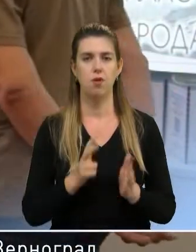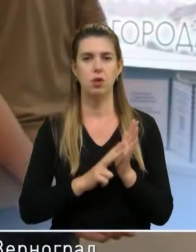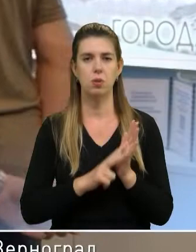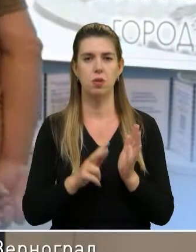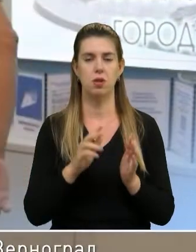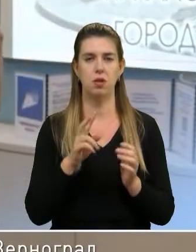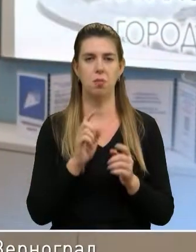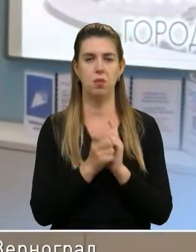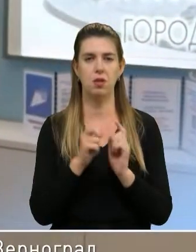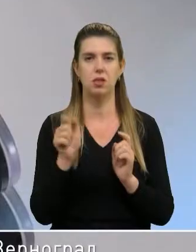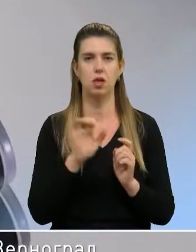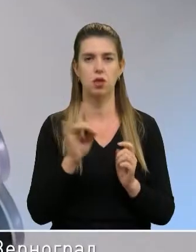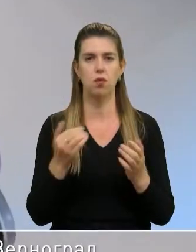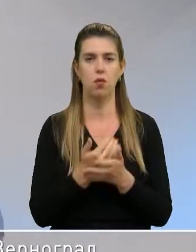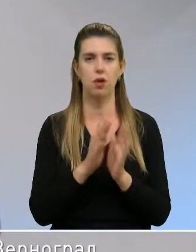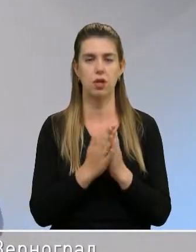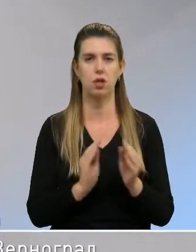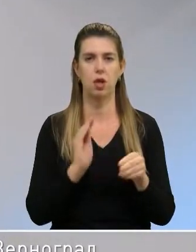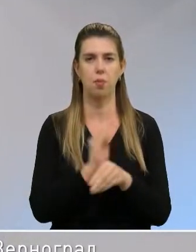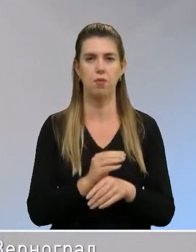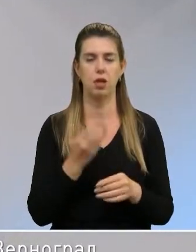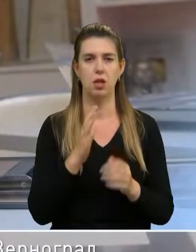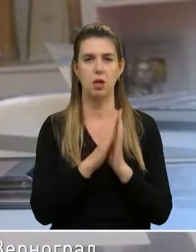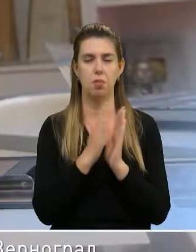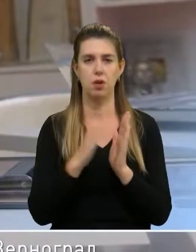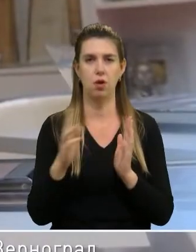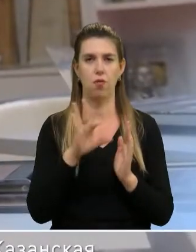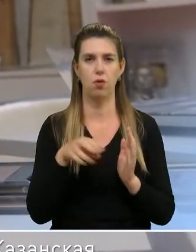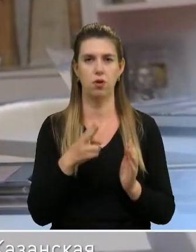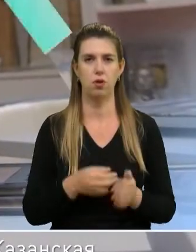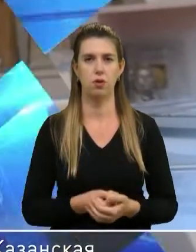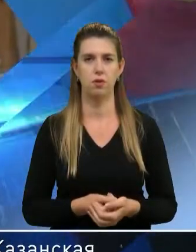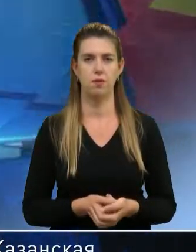80-летие битвы за Ростов. Новая книга пополнила Донской библиотечный фонд.